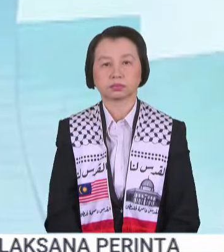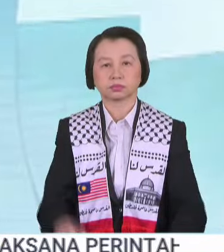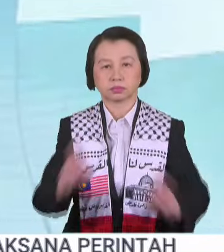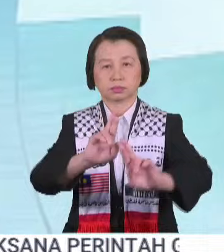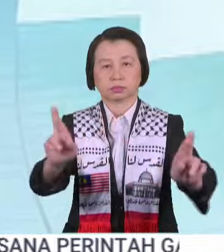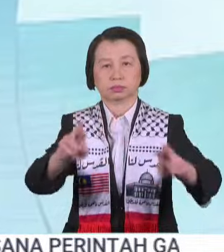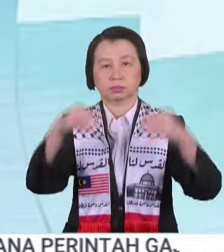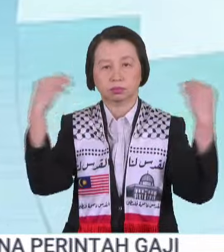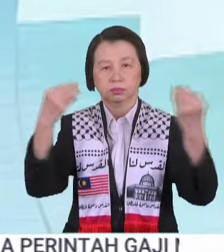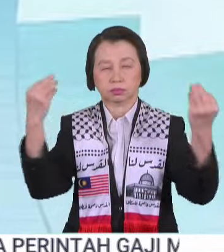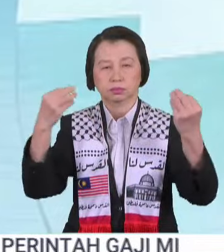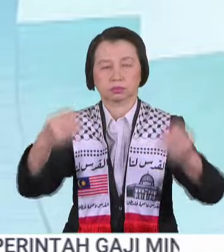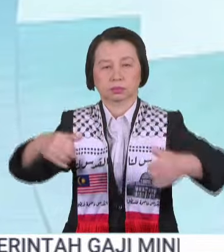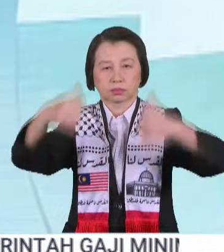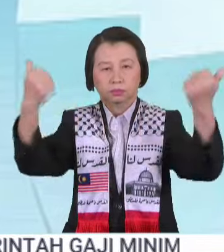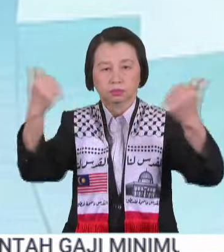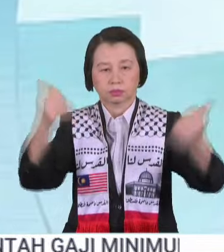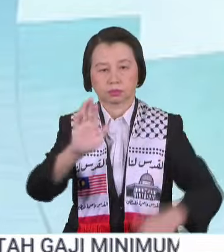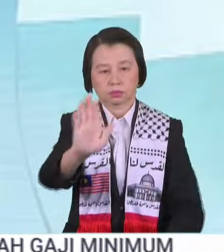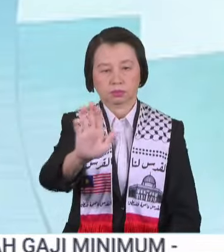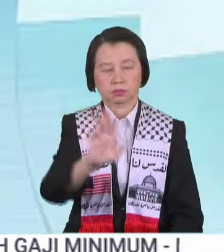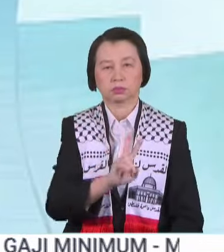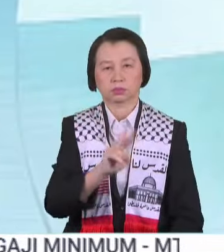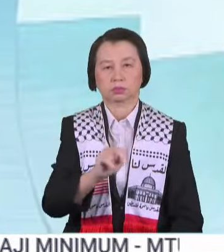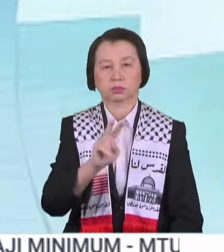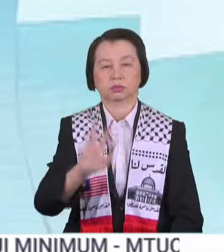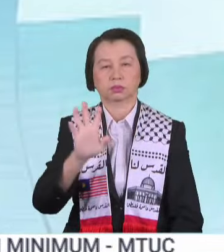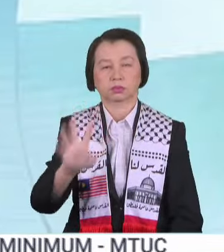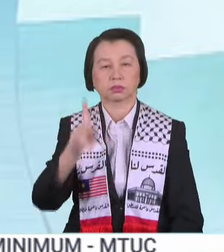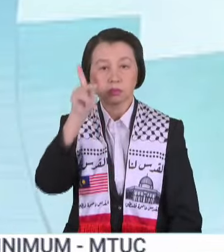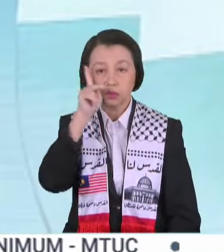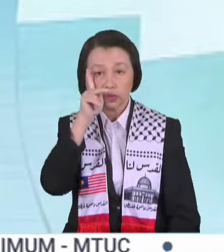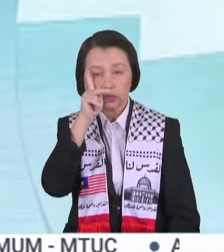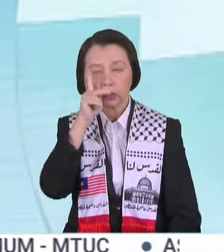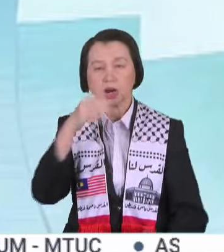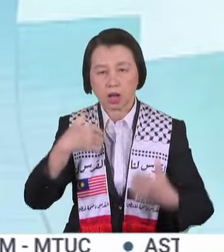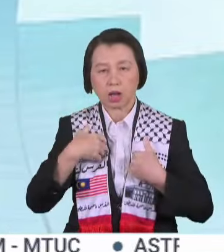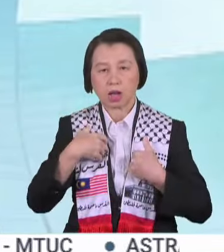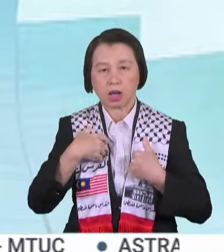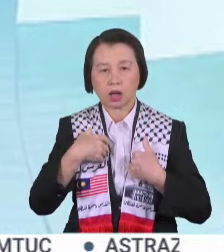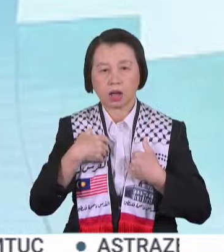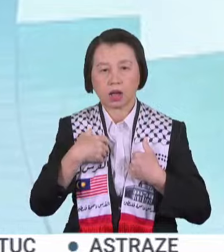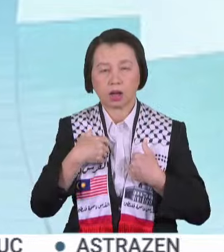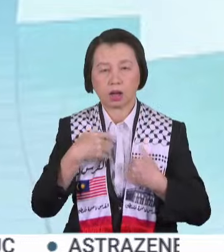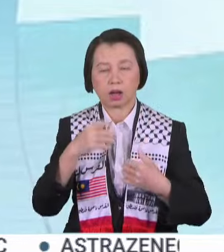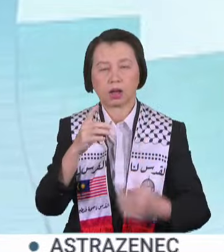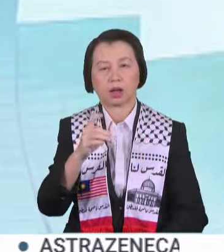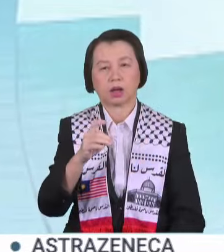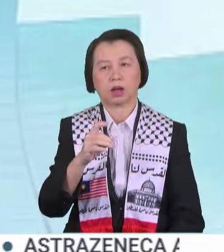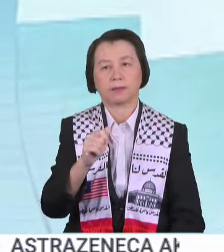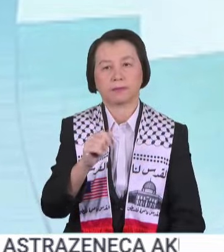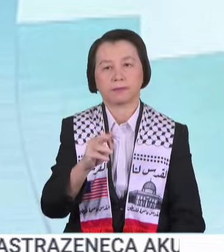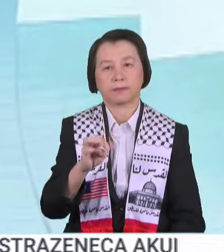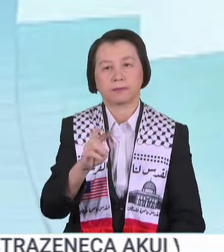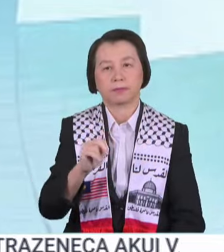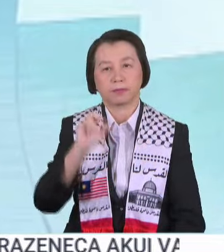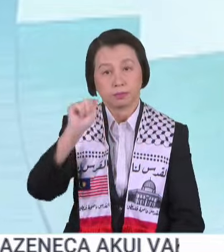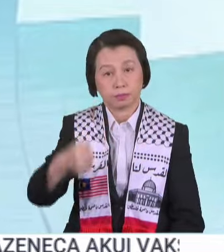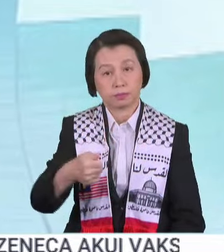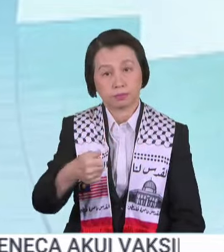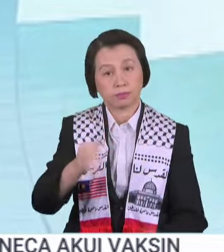Persiapan bagi Majlis Sambutan Aidilfitri Madani 2024 peringkat negeri Kedah yang berlangsung di Tasik Darul Aman, Jitra malam esok berjalan